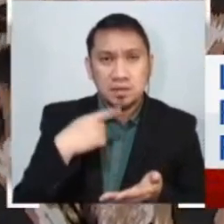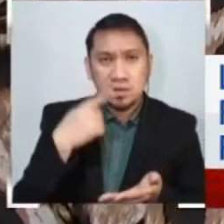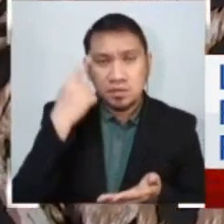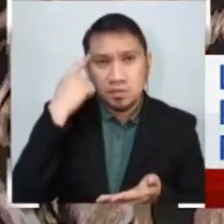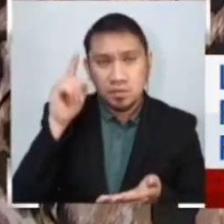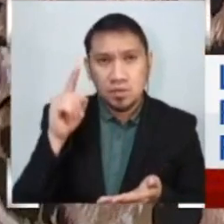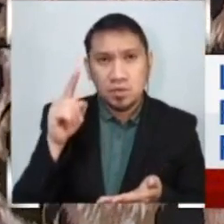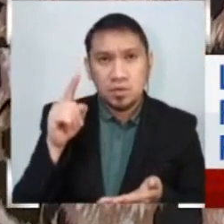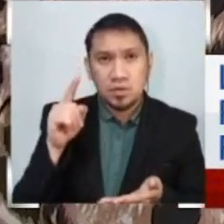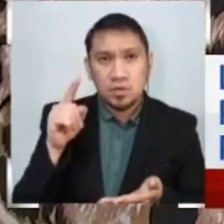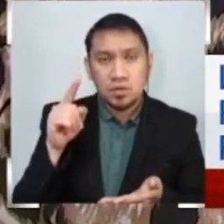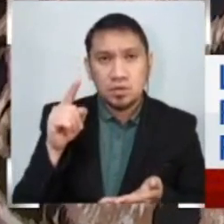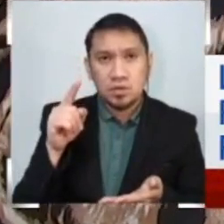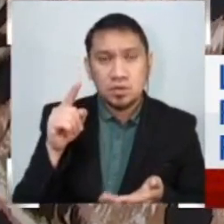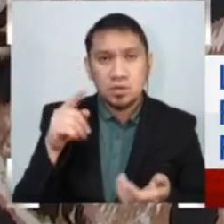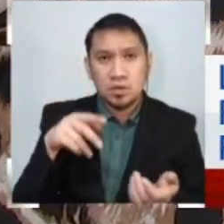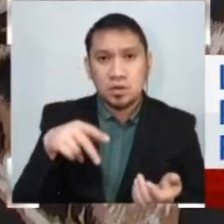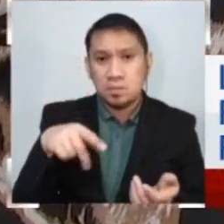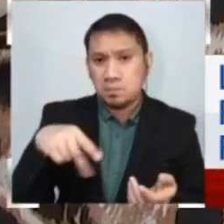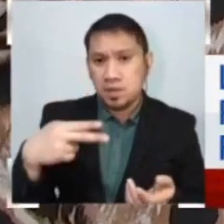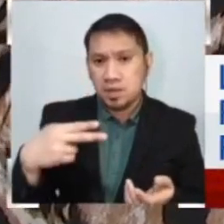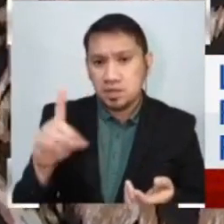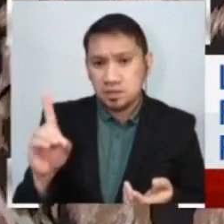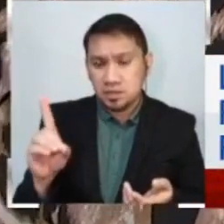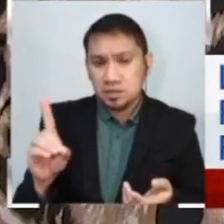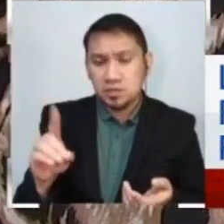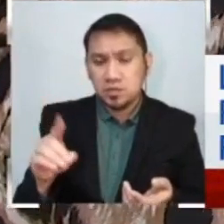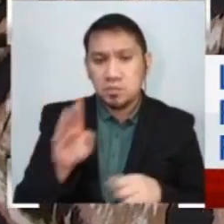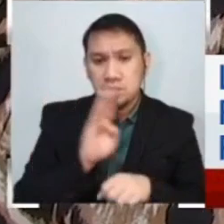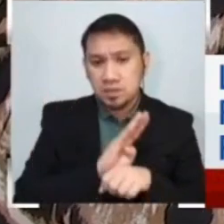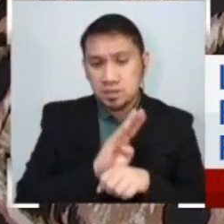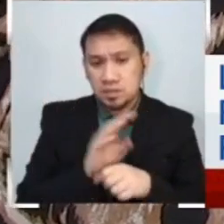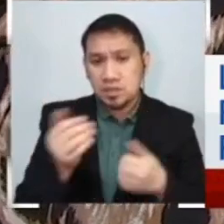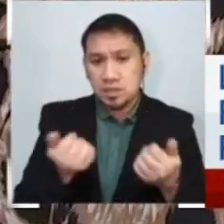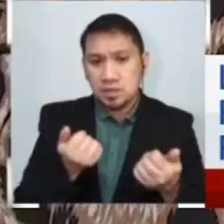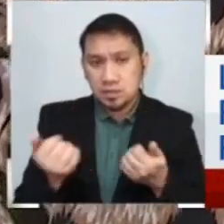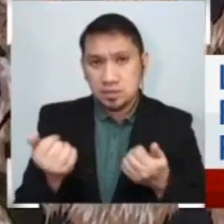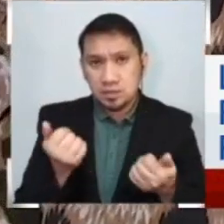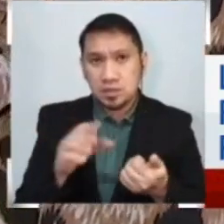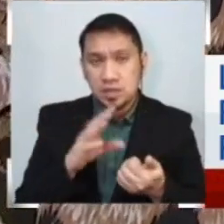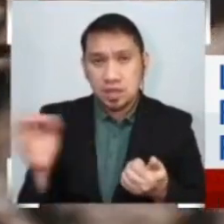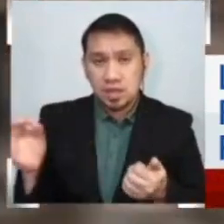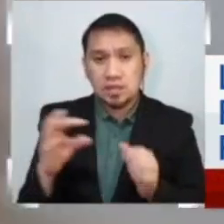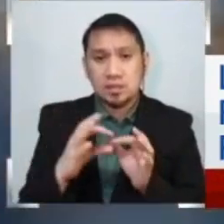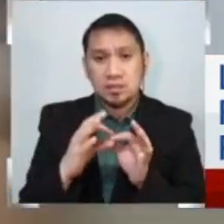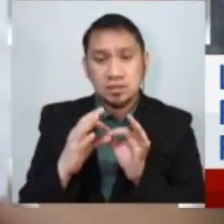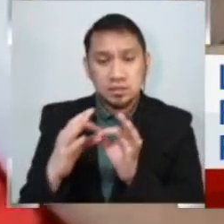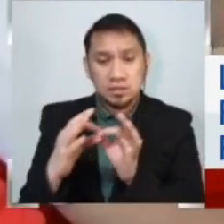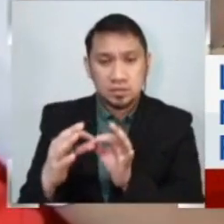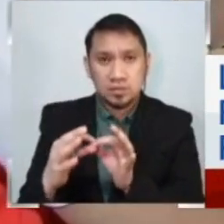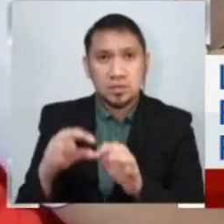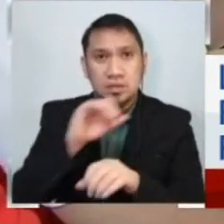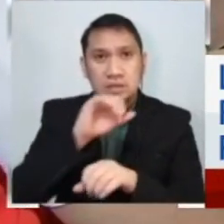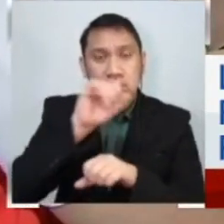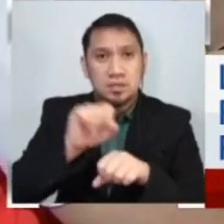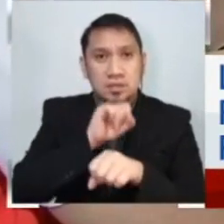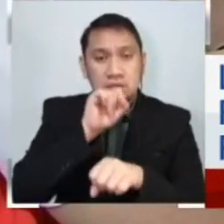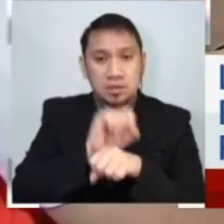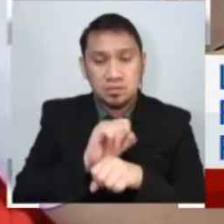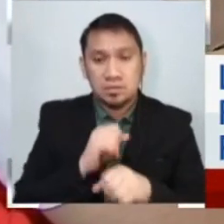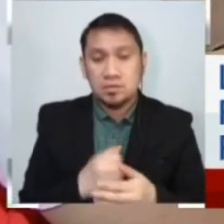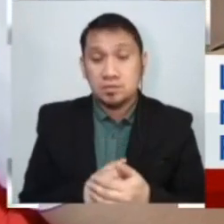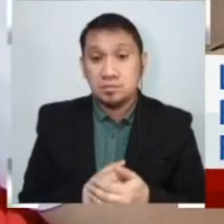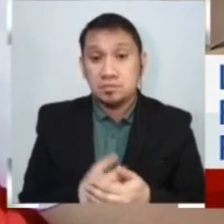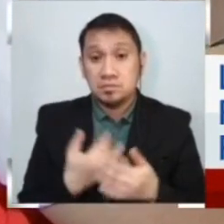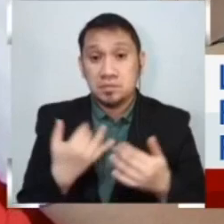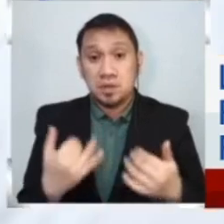doctorate business administration at accredited daw sa Singapore. Pero depensa ng inaresto, wala